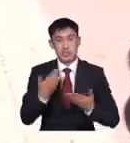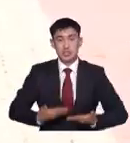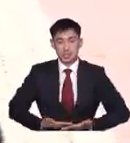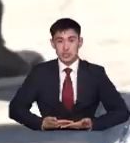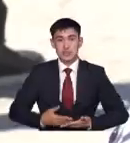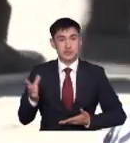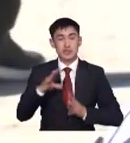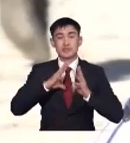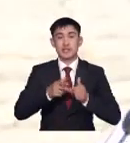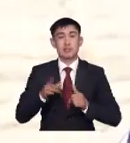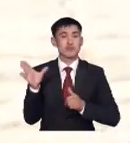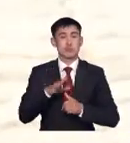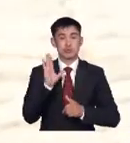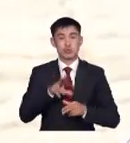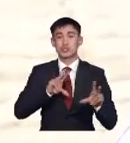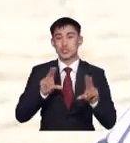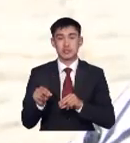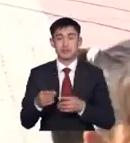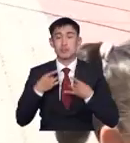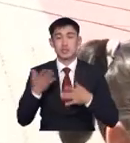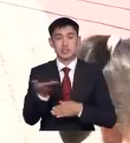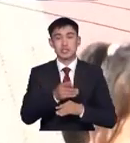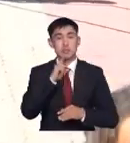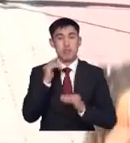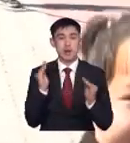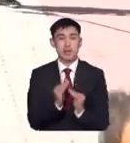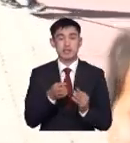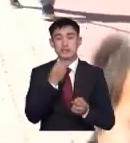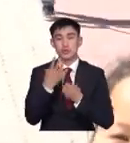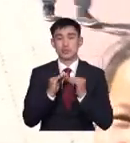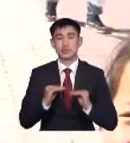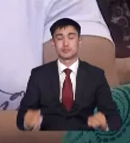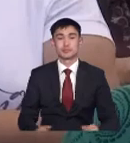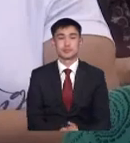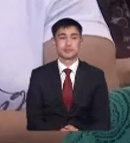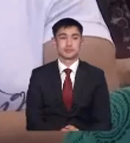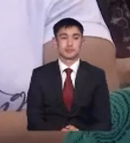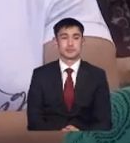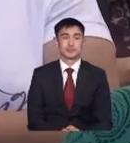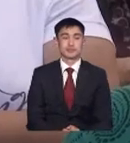нашей стране и по всему миру будут счастливы. С праздником, наши маленькие цветочки.